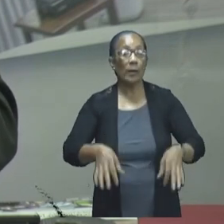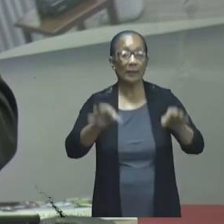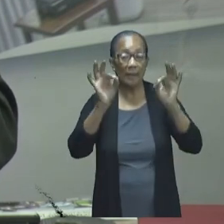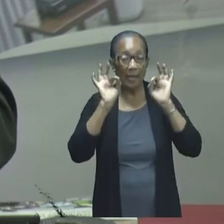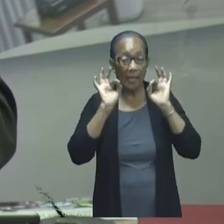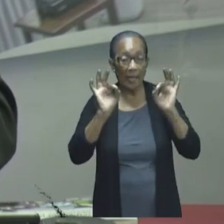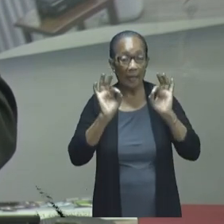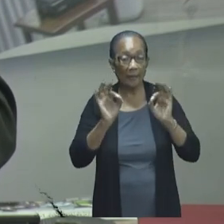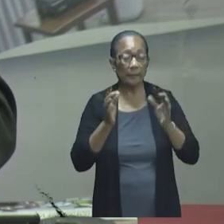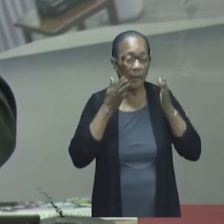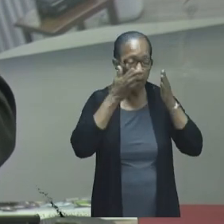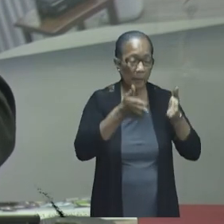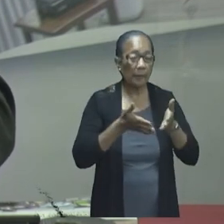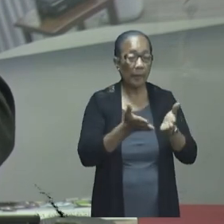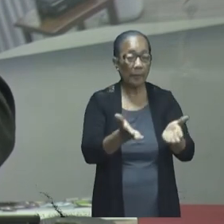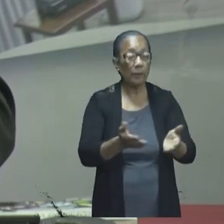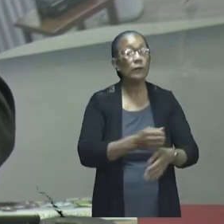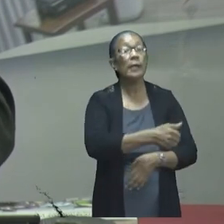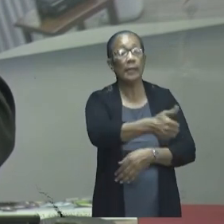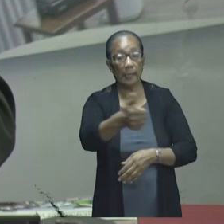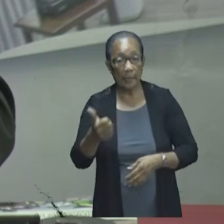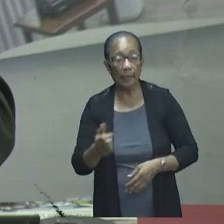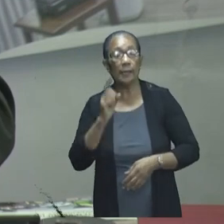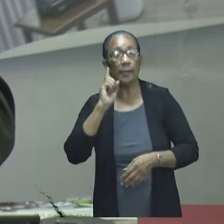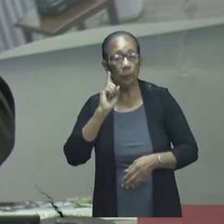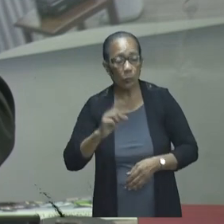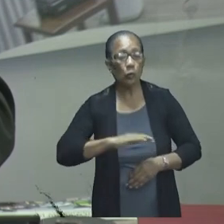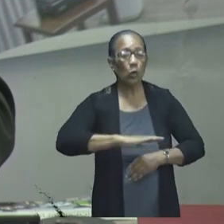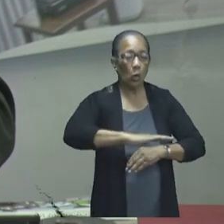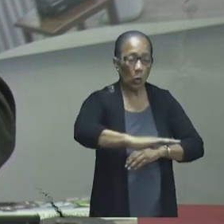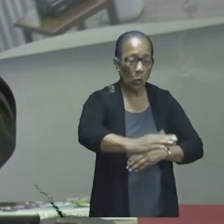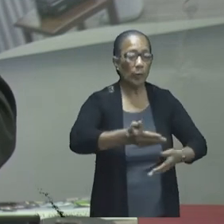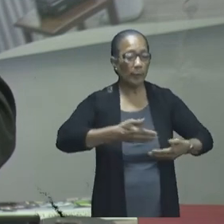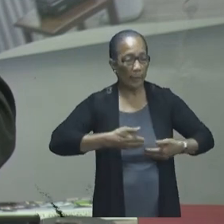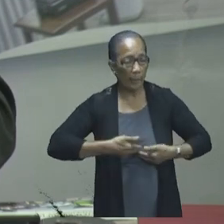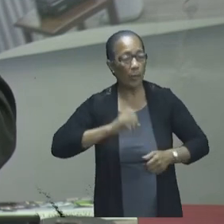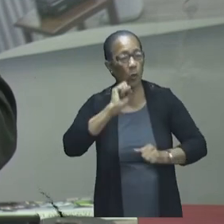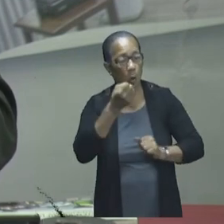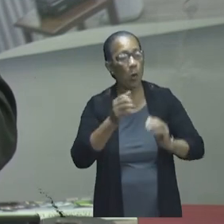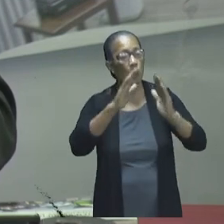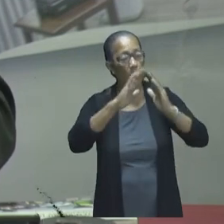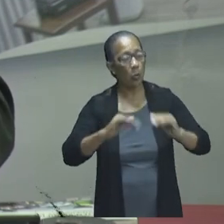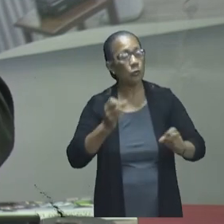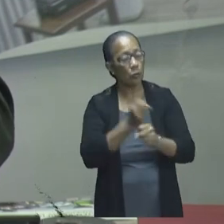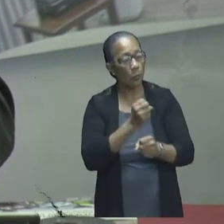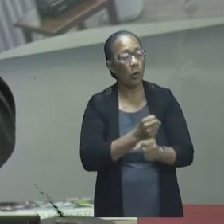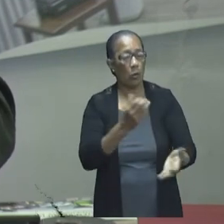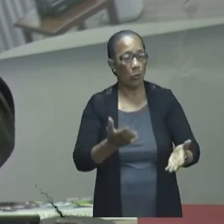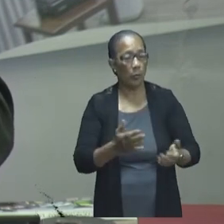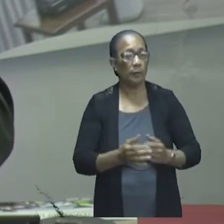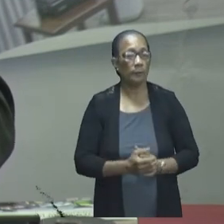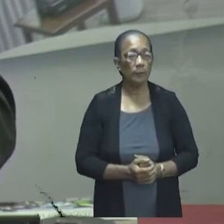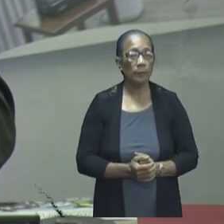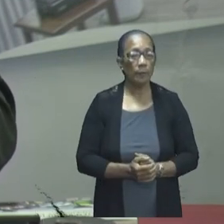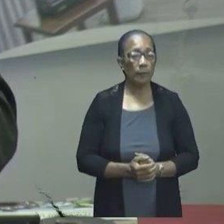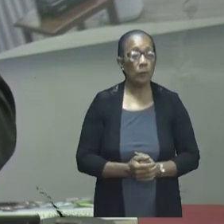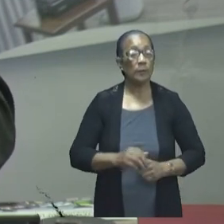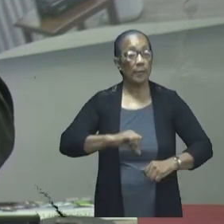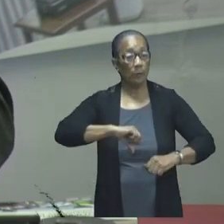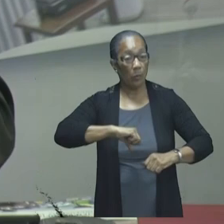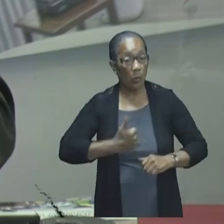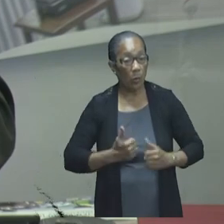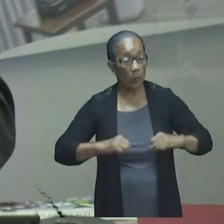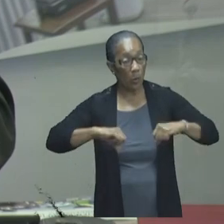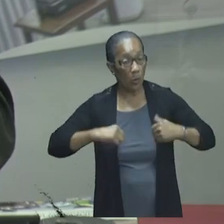voorstander van iedereen stukje van hun kregen op basis van transparantie op basis van volgordelijkheid op baas mijn eerlijkheid en wij zijn begonnen waren